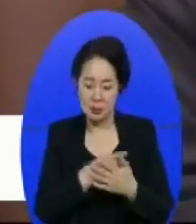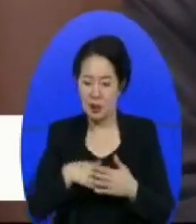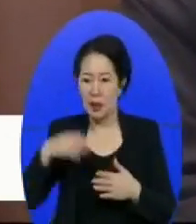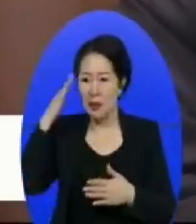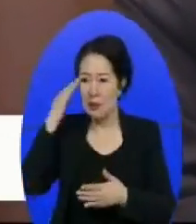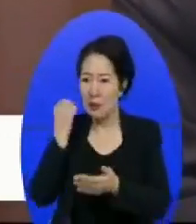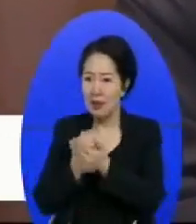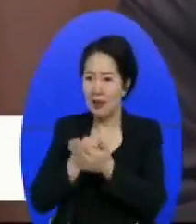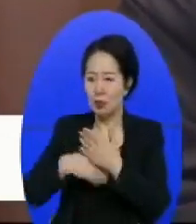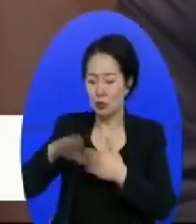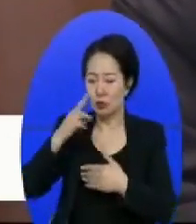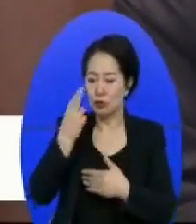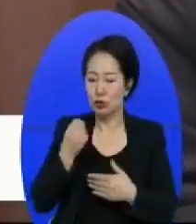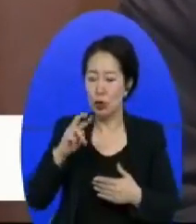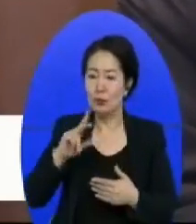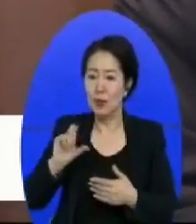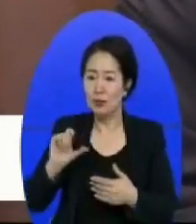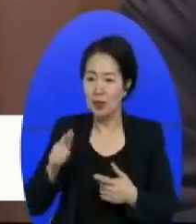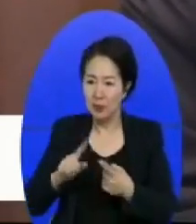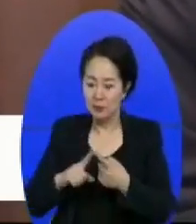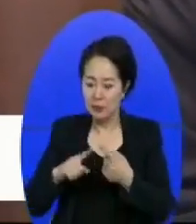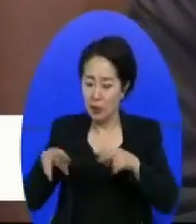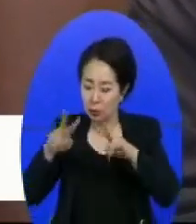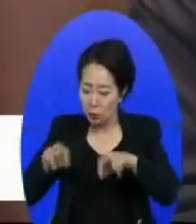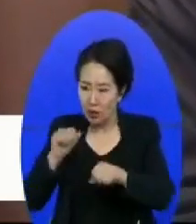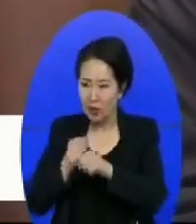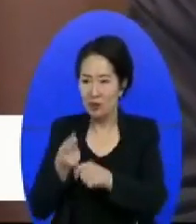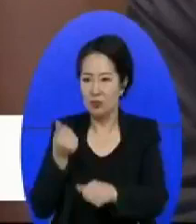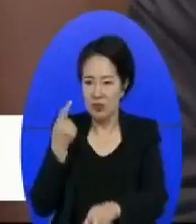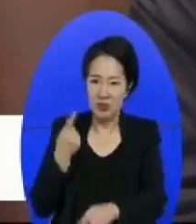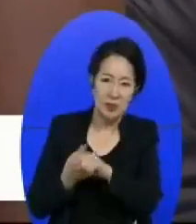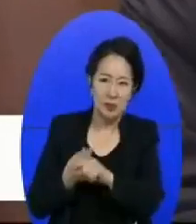салбарын төсвийг цөмийн зэвсэг болоод цөмийн зэвсгийн судалгааны чиглэлд